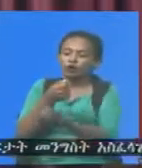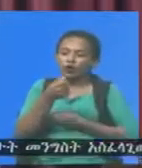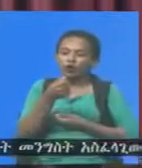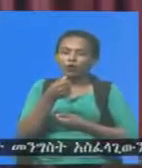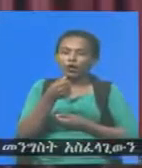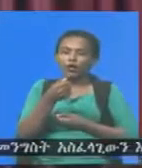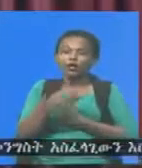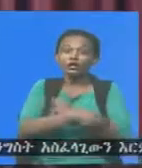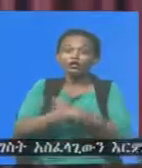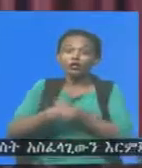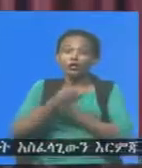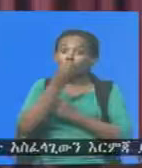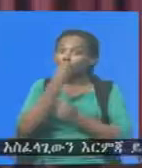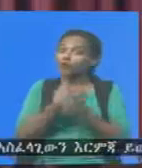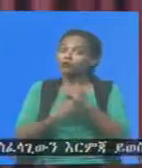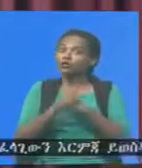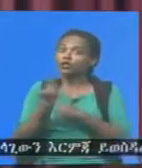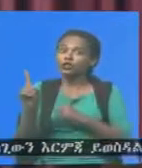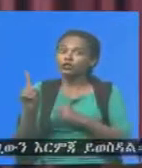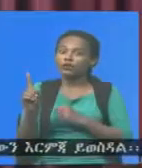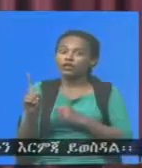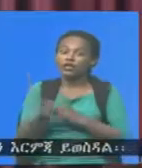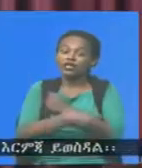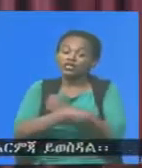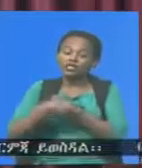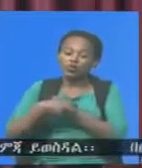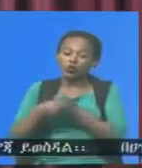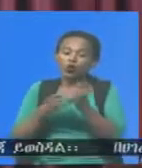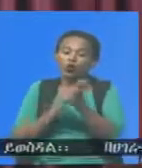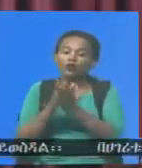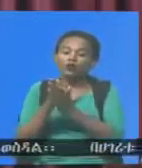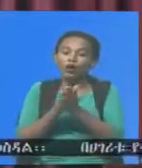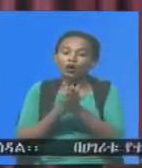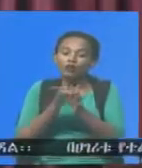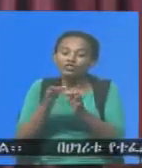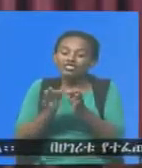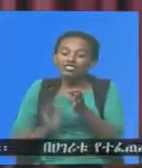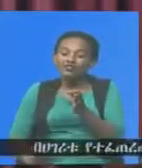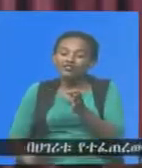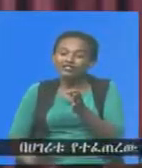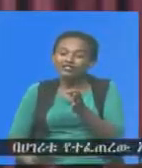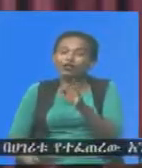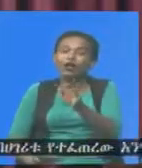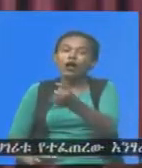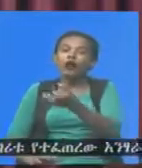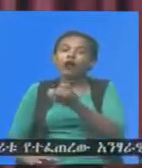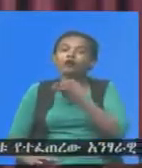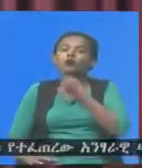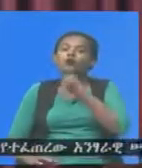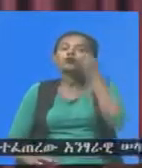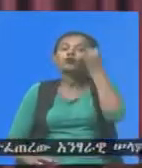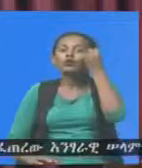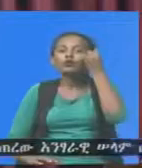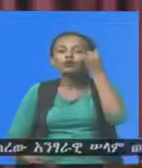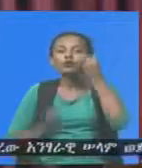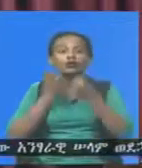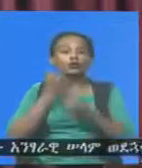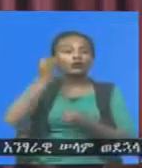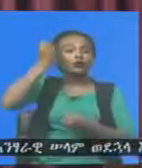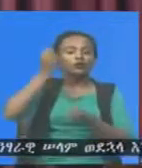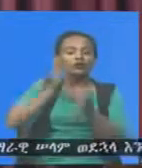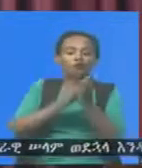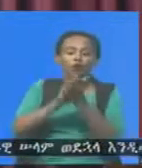ሰርቆ መብላት ብቻ አይደለም፣ ሰርቆ ከፍላጎቱ ዝንፍ ስትል አንቆ ግሮሮህን ወደ ፍላጎቱ ማምጣትም ጭምር